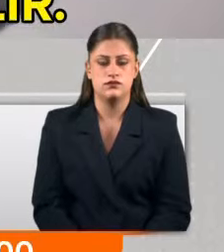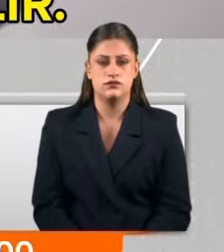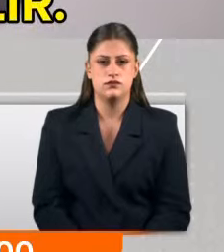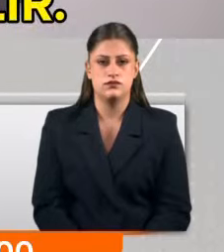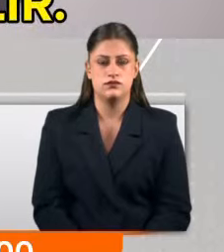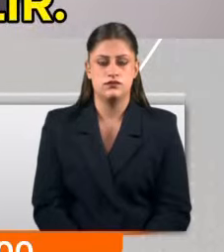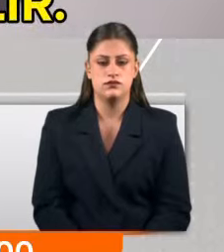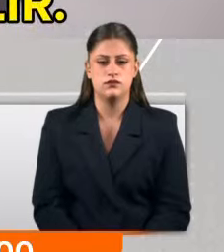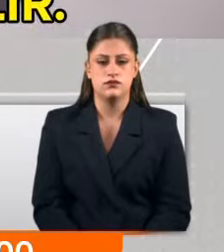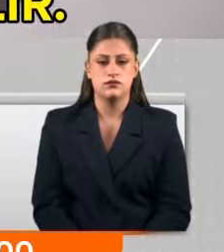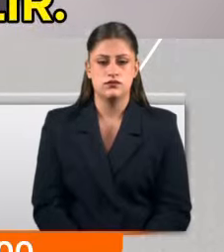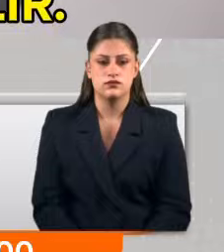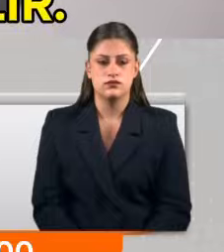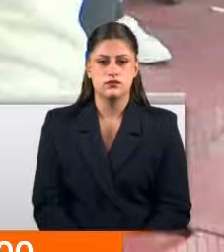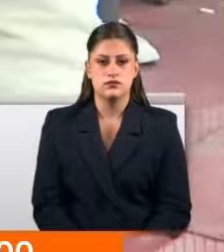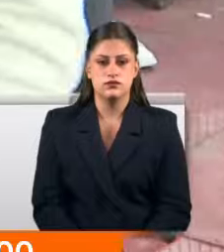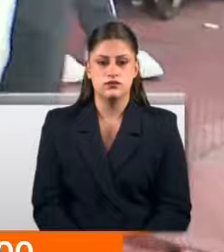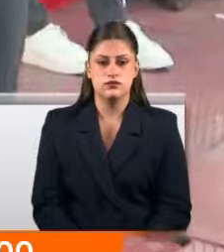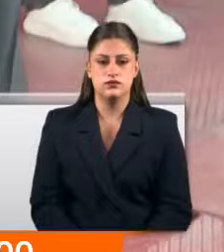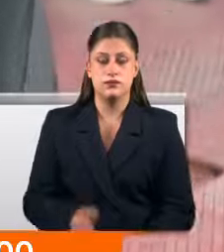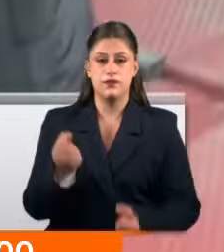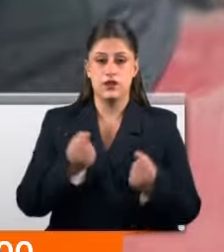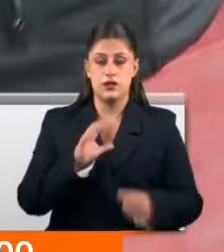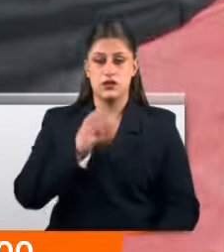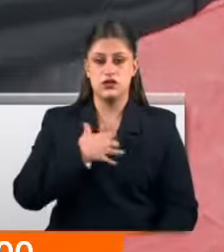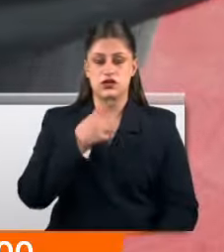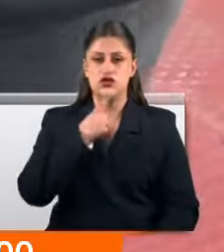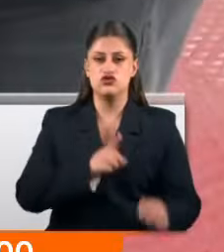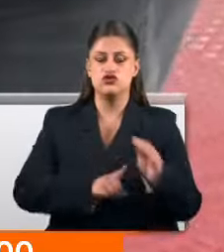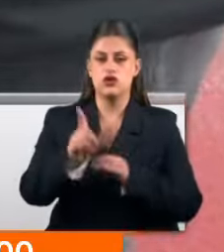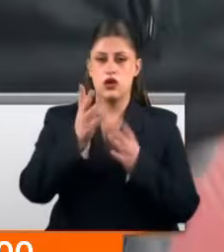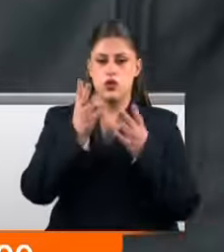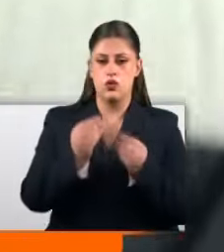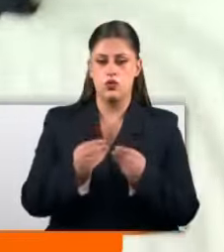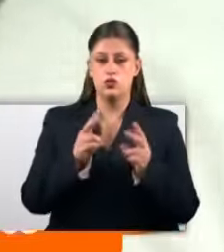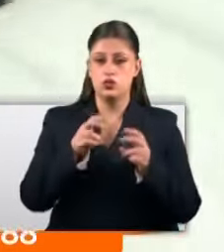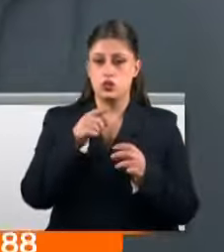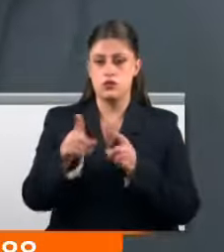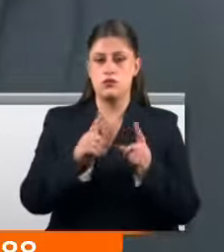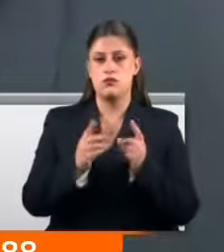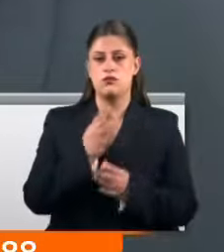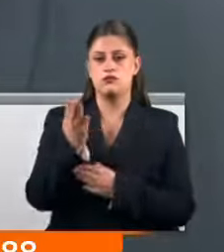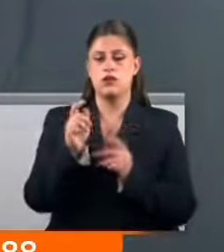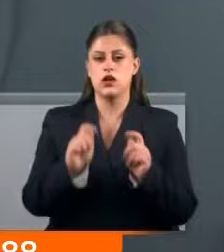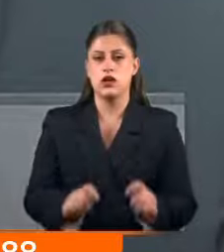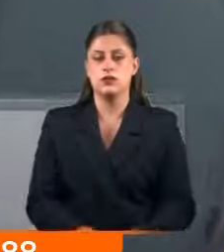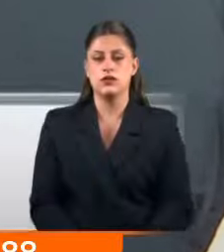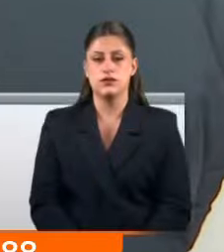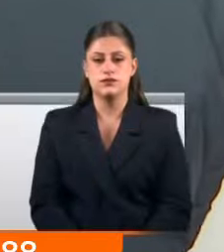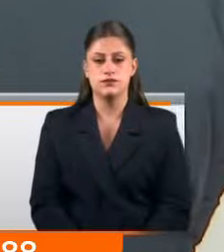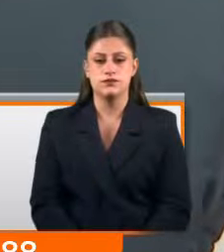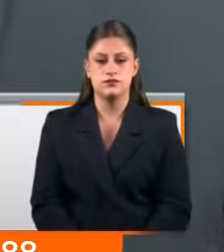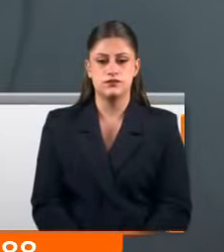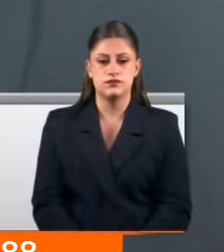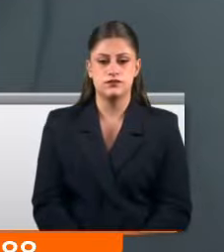bir araçta değişkenlik gösterebilir. Araç sahibi şikayetçi olduğu konuyu yargıya taşıdı. Ne ekspertiz bu suçu